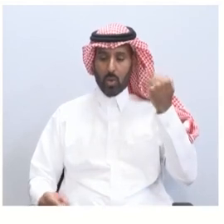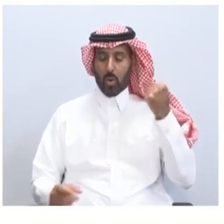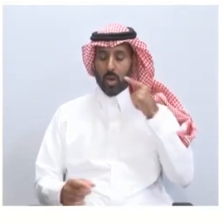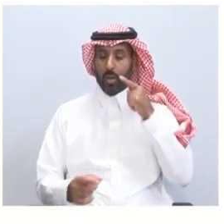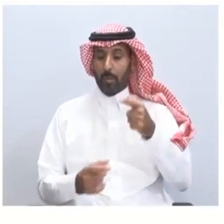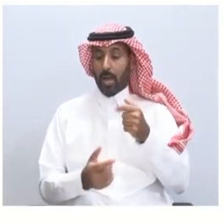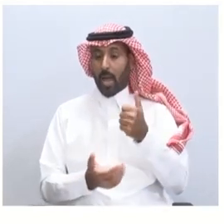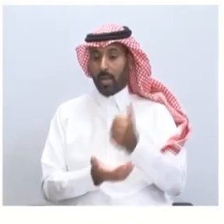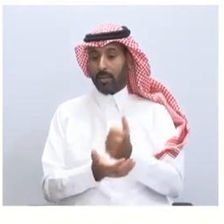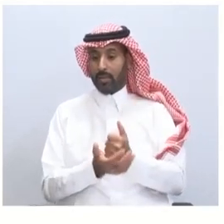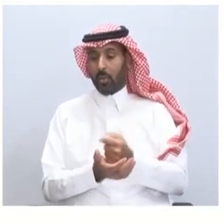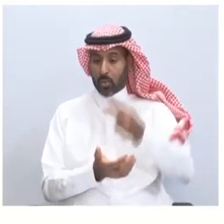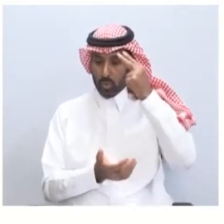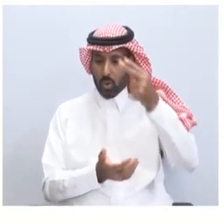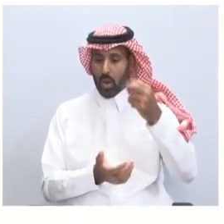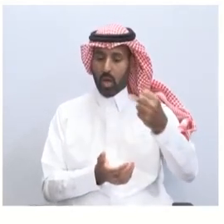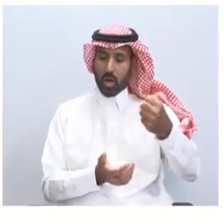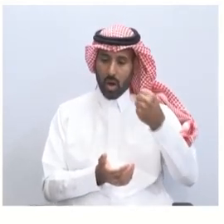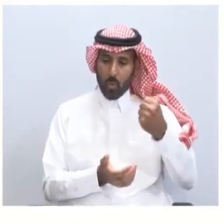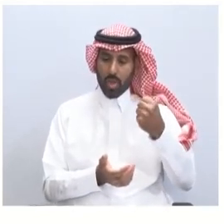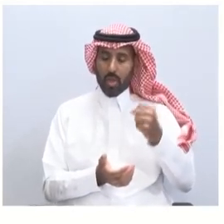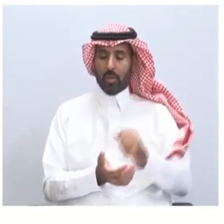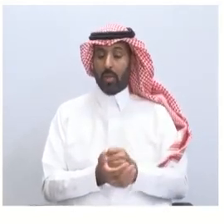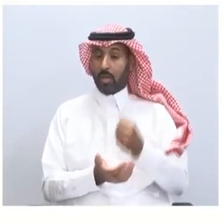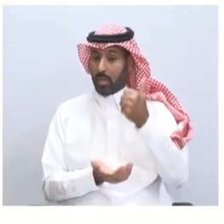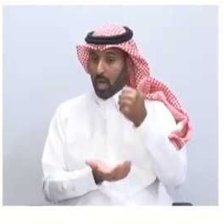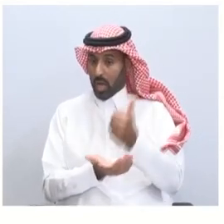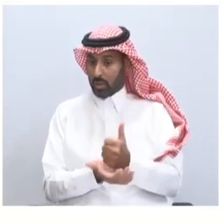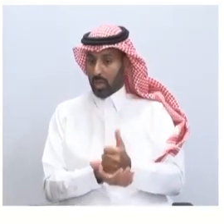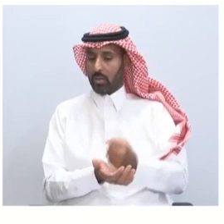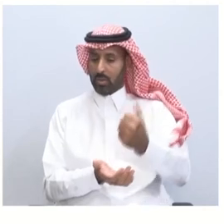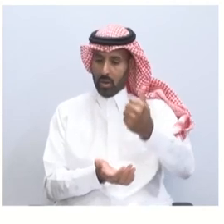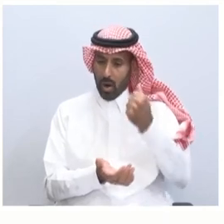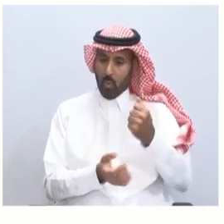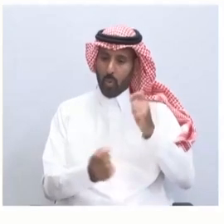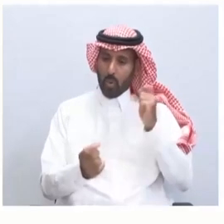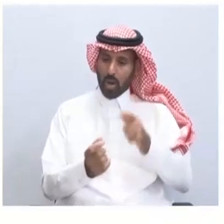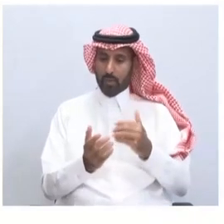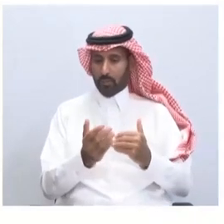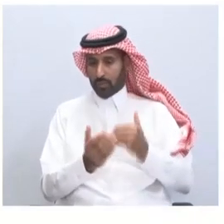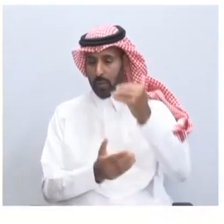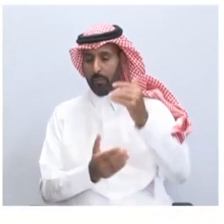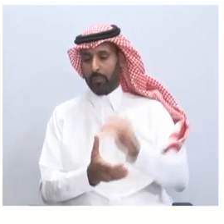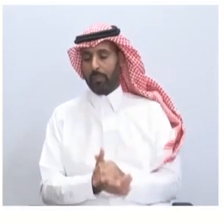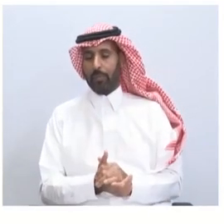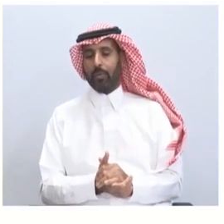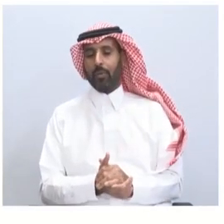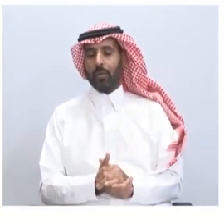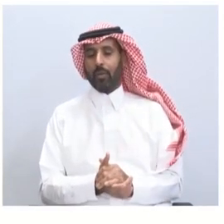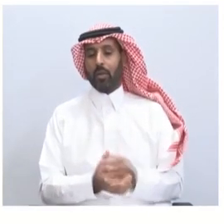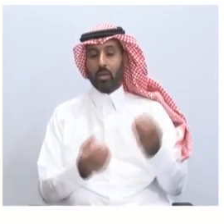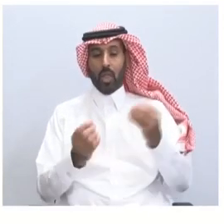اسسوا لدوله قويه ذات اساس قوي وهدف سامي ايذا